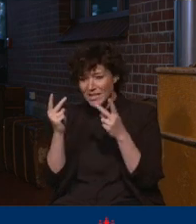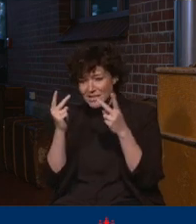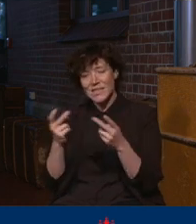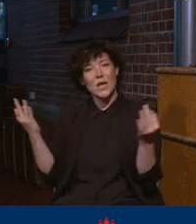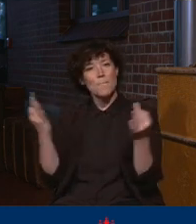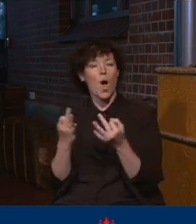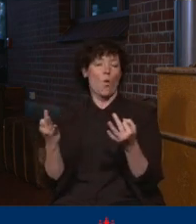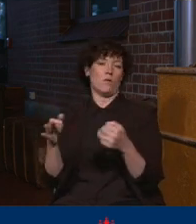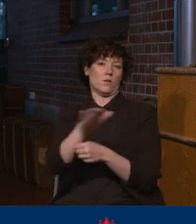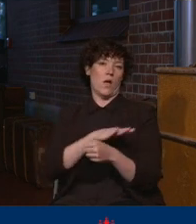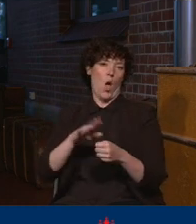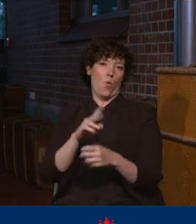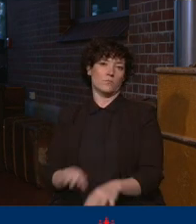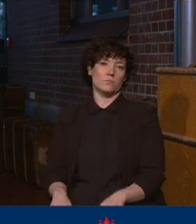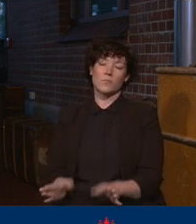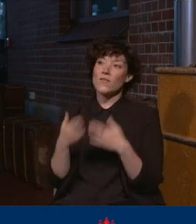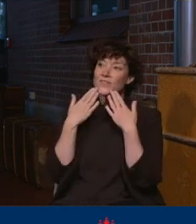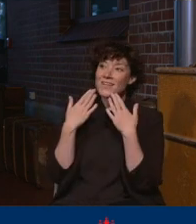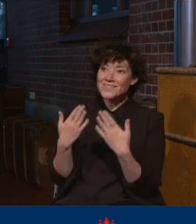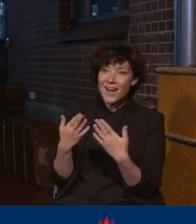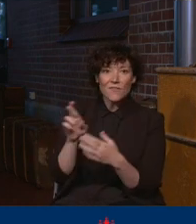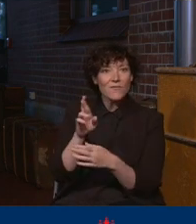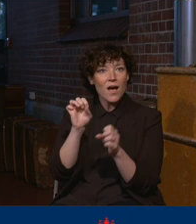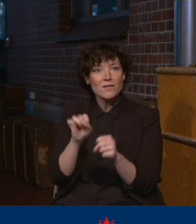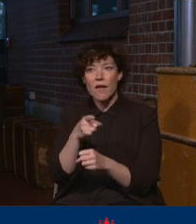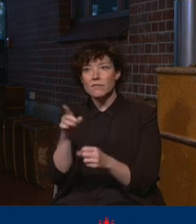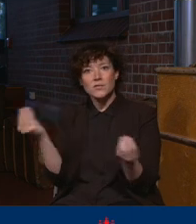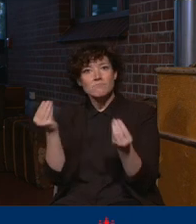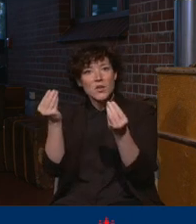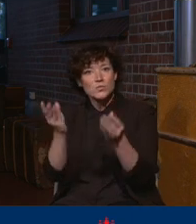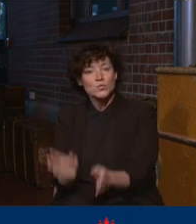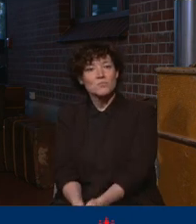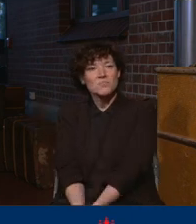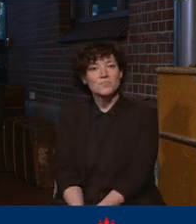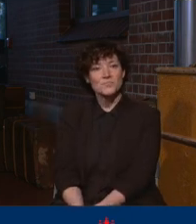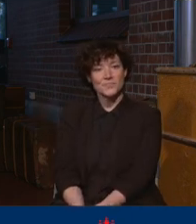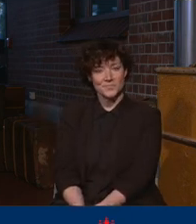danke vielen dank wer kann dazu was sagen